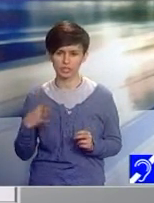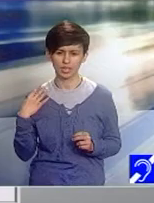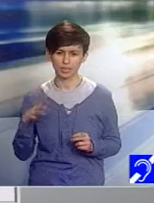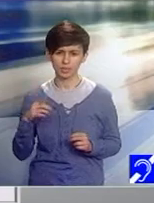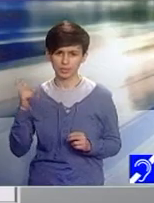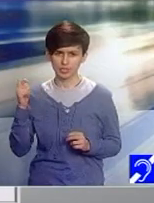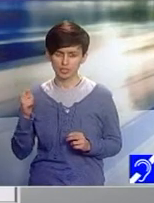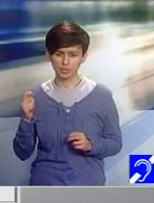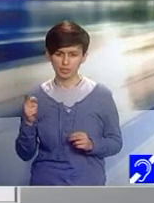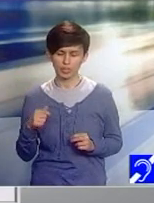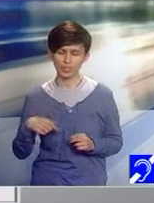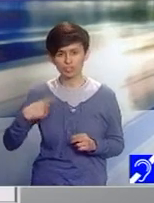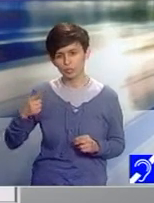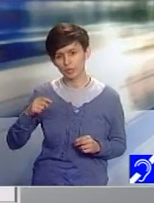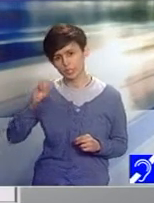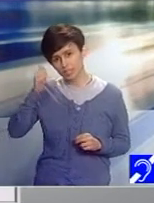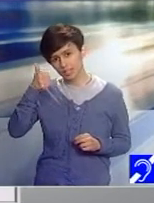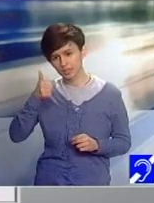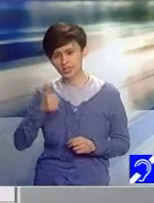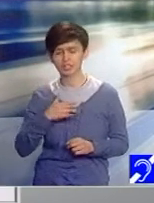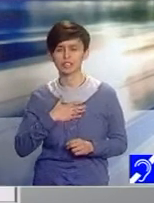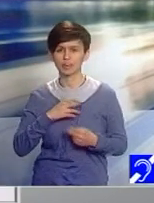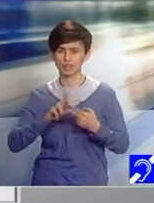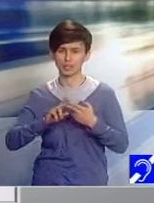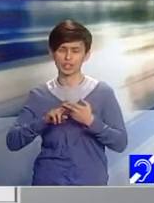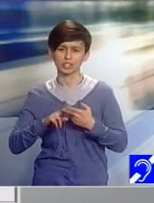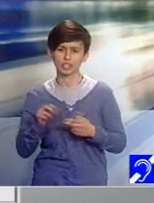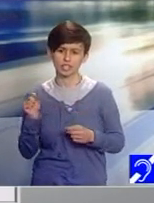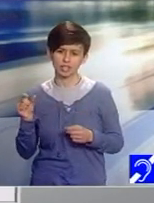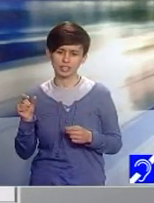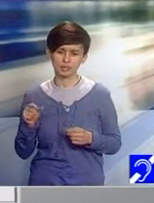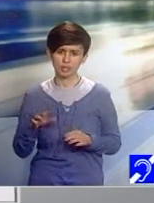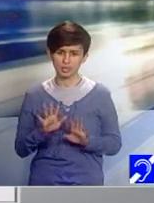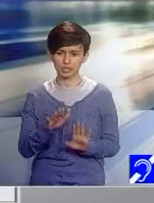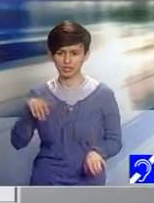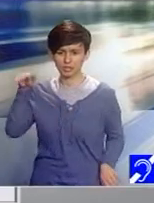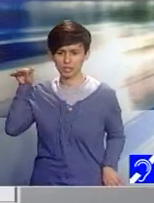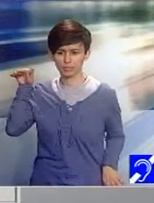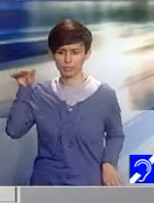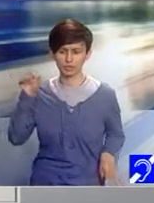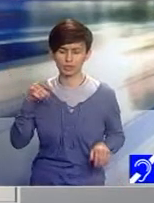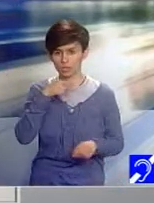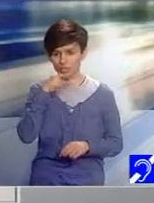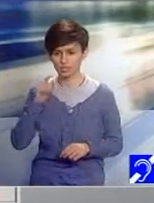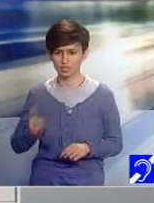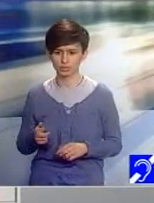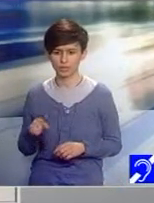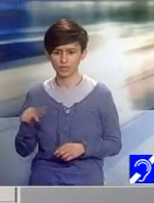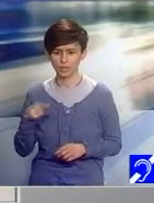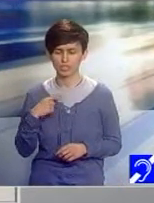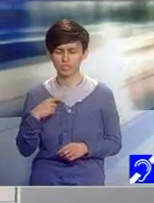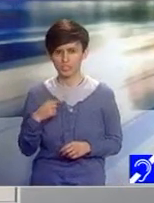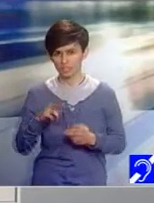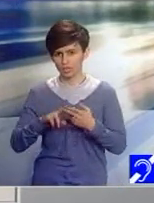și urmează mâine să dedicăm o întâlnire tematică baletului rus. Asta este o întâlnire pe care am pus